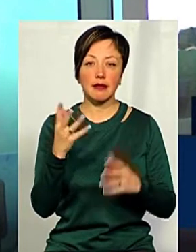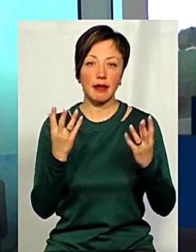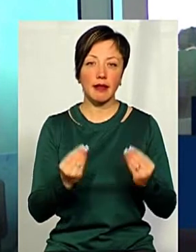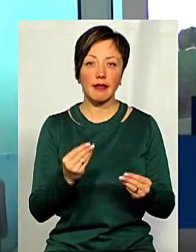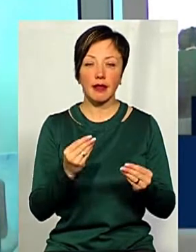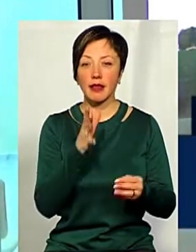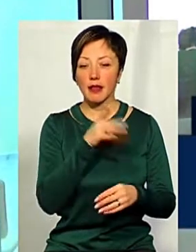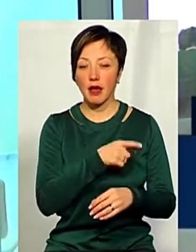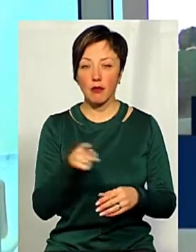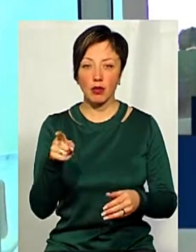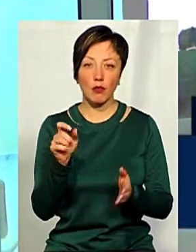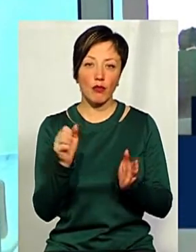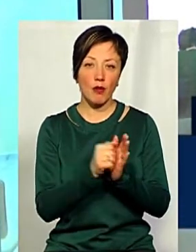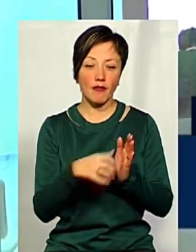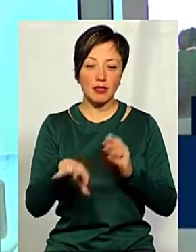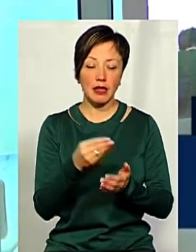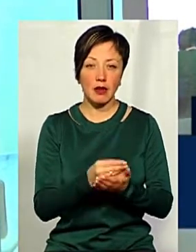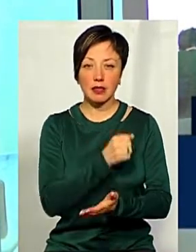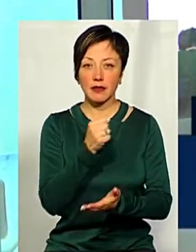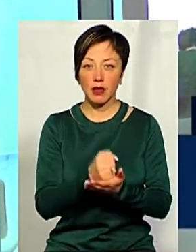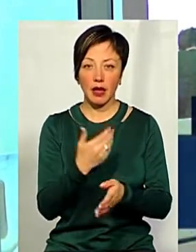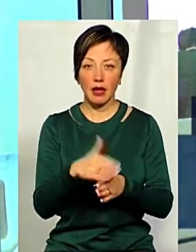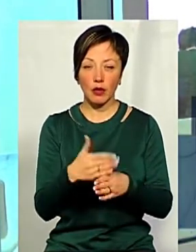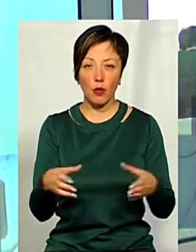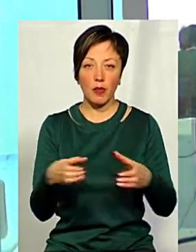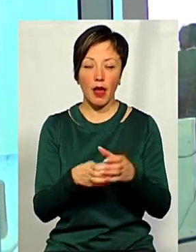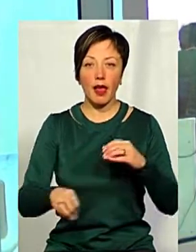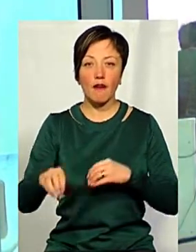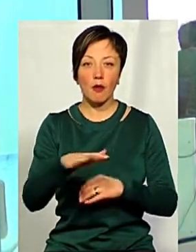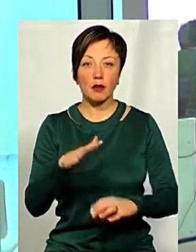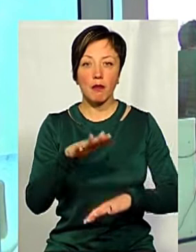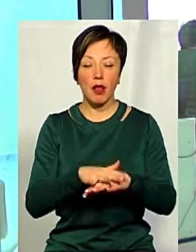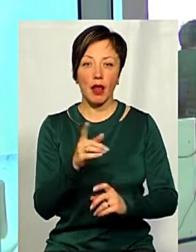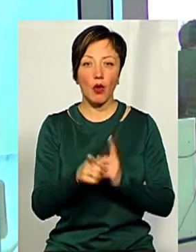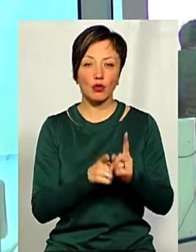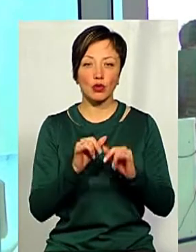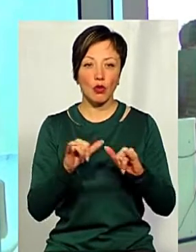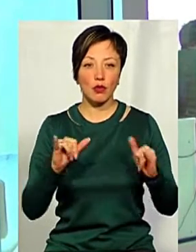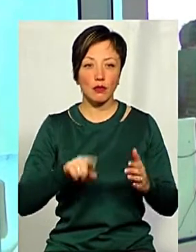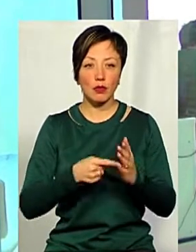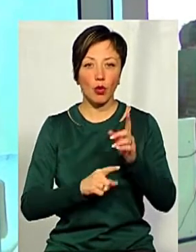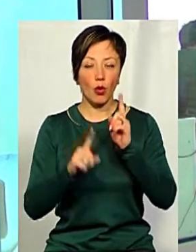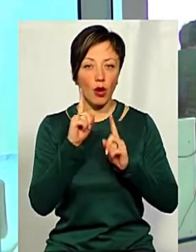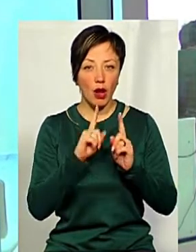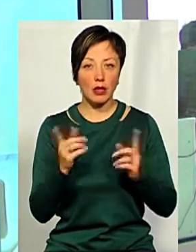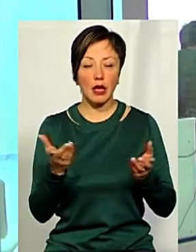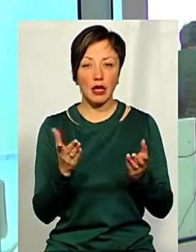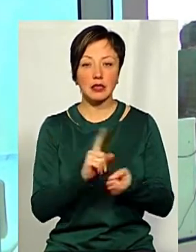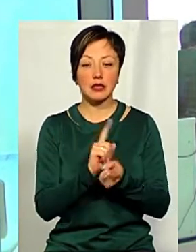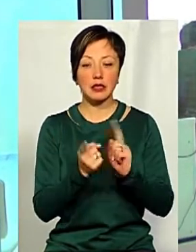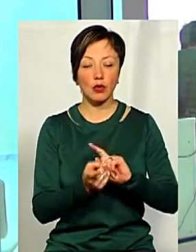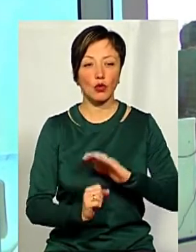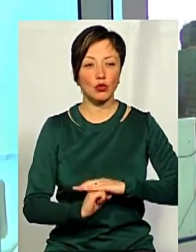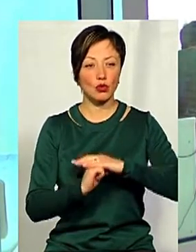які потім повинні бути затверджені кредитним комітетом Європейського банку реконструкції та розвитку і власне міською радою, які стануть